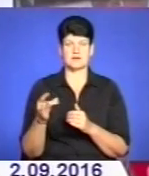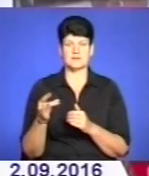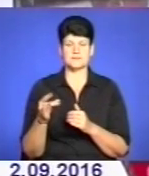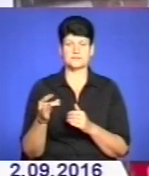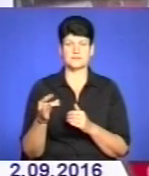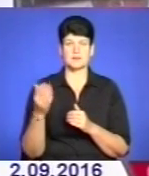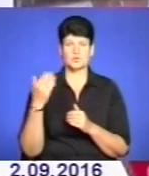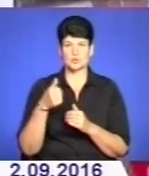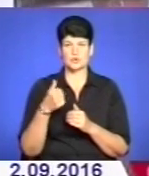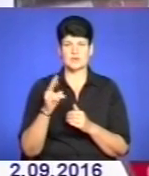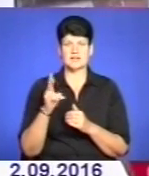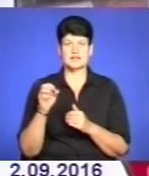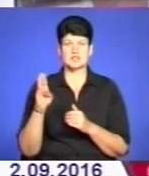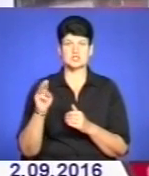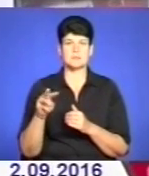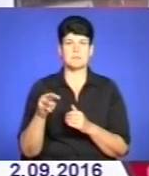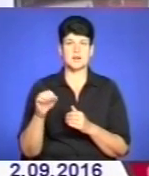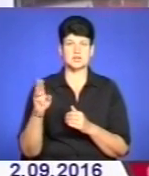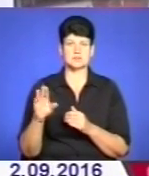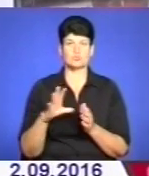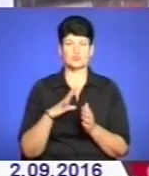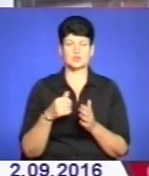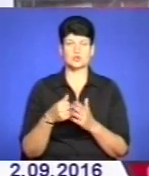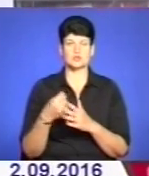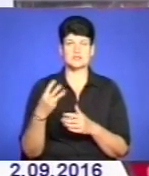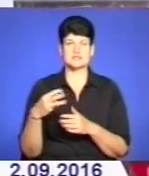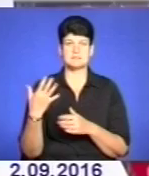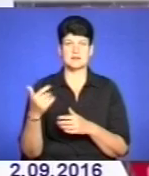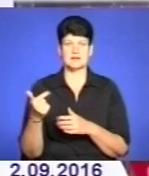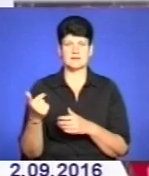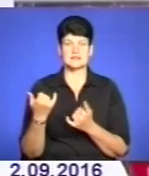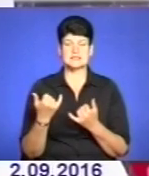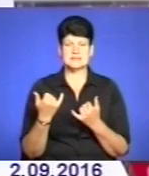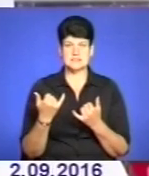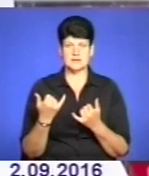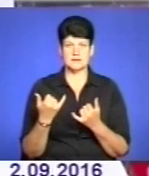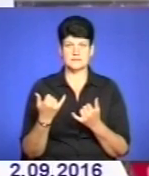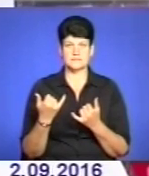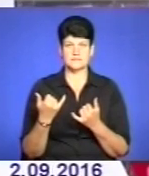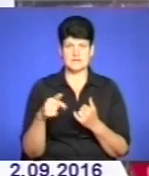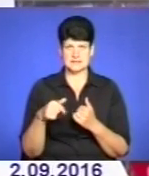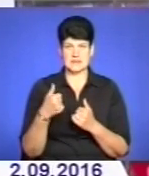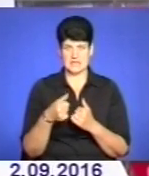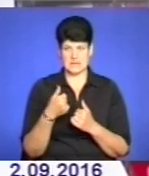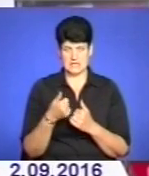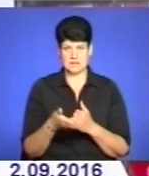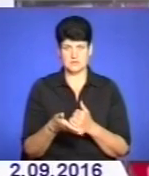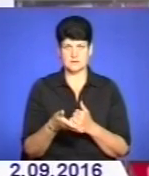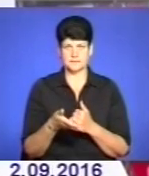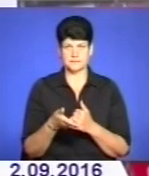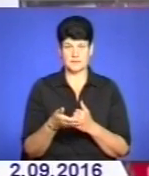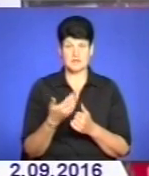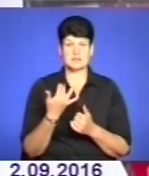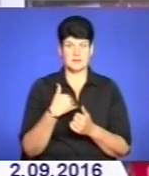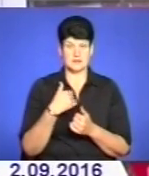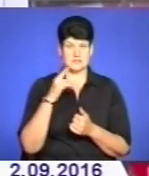року ціна кишмиш була до 35 гривень. Ну, зараз на даний час, от на цей рік, наскільки ми